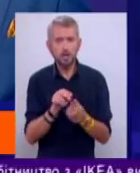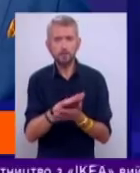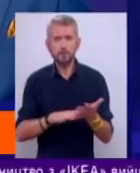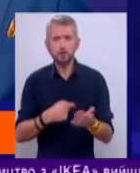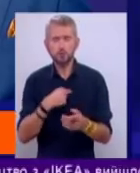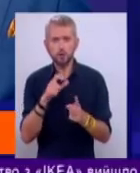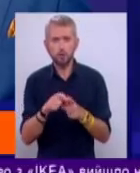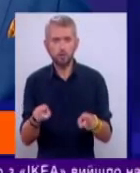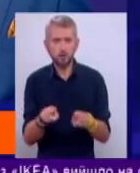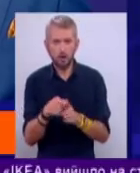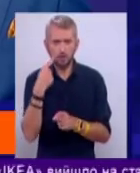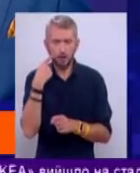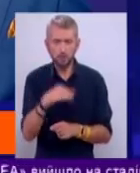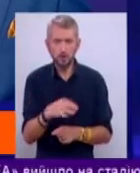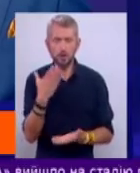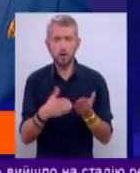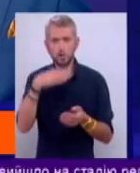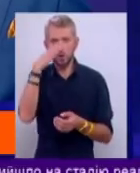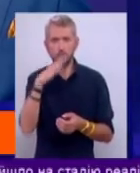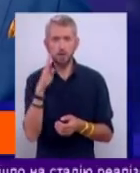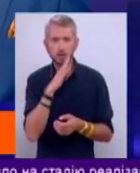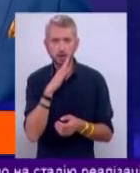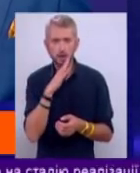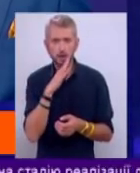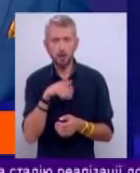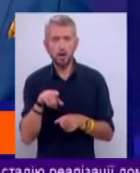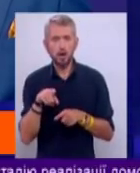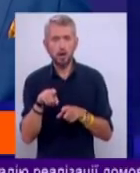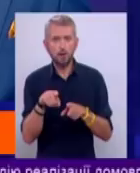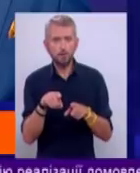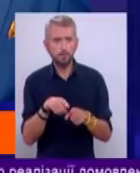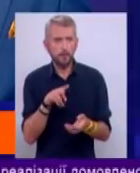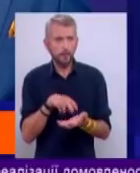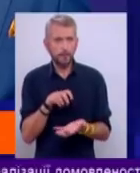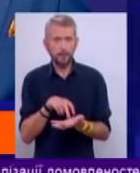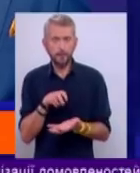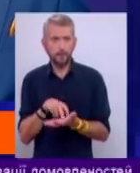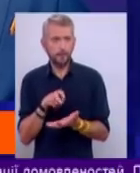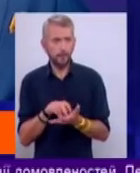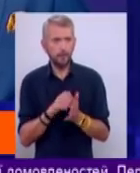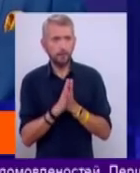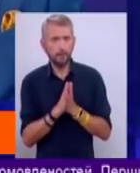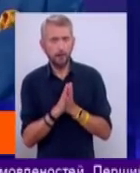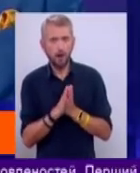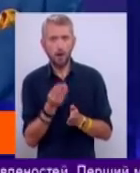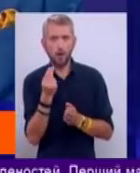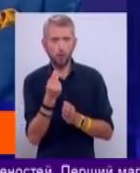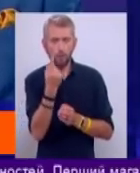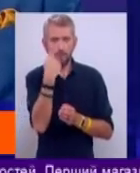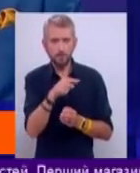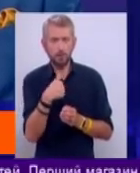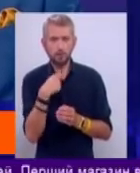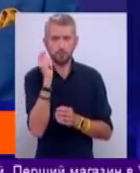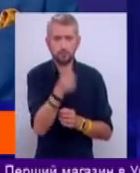на столі також знаходили. Якщо батьки ділають на них на чотирьох лапках, якщо дають гроші по їхньому вимогам, от у мене зараз